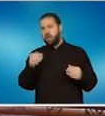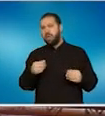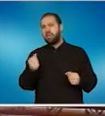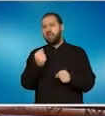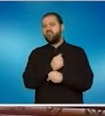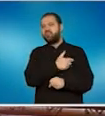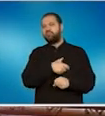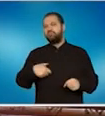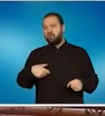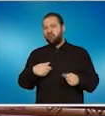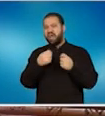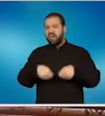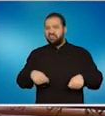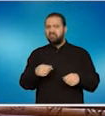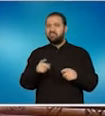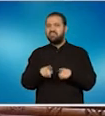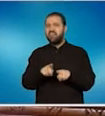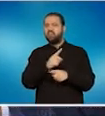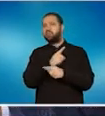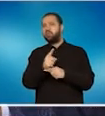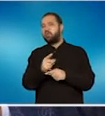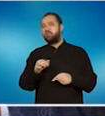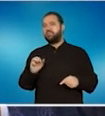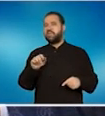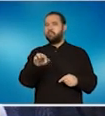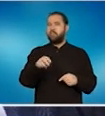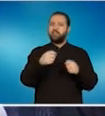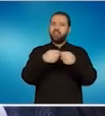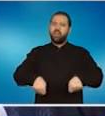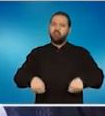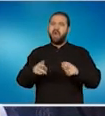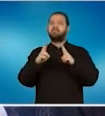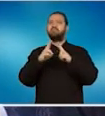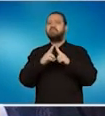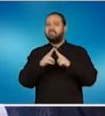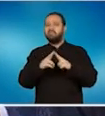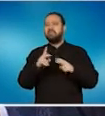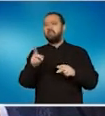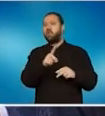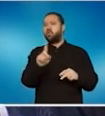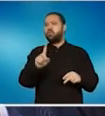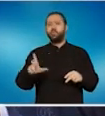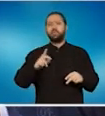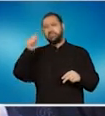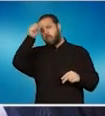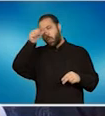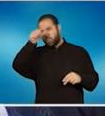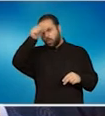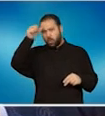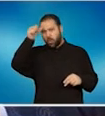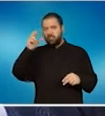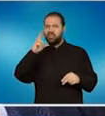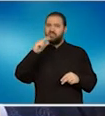felul de lucruri. Că se duce la toate întâlnirile, că unii nu sunt ortodoxi,